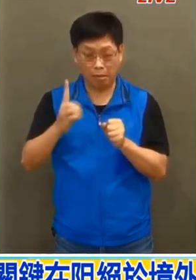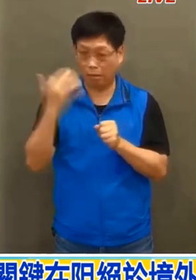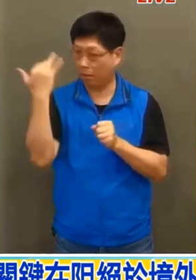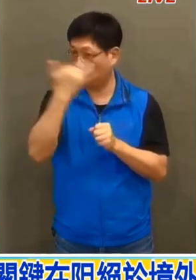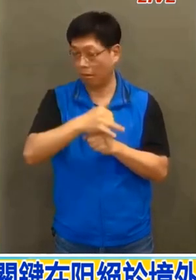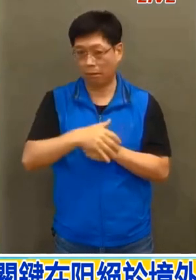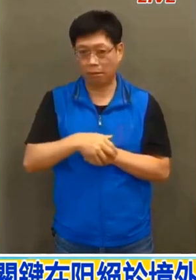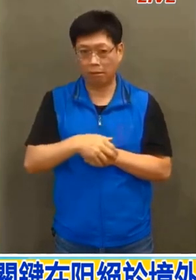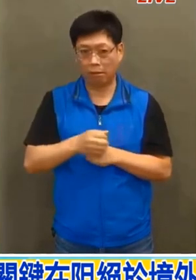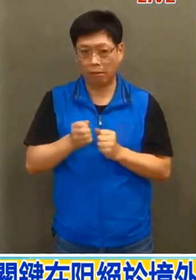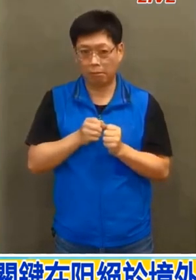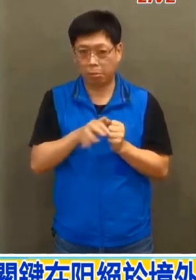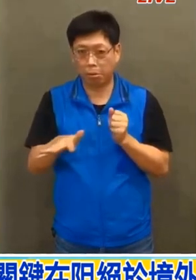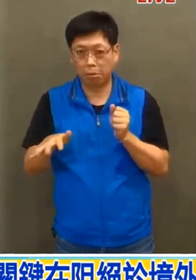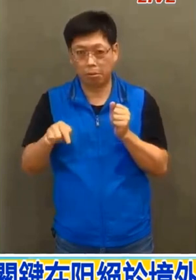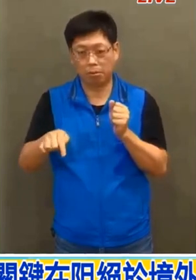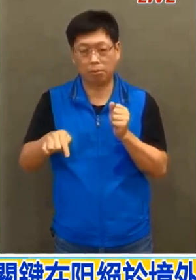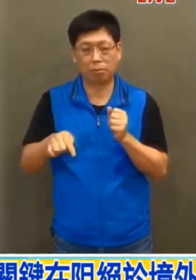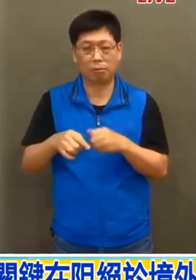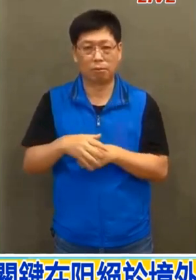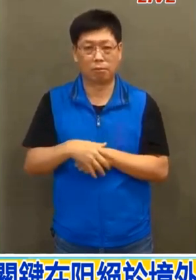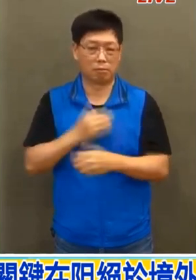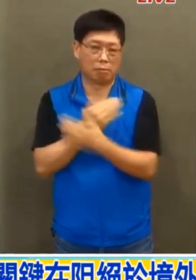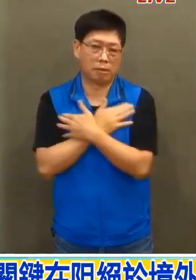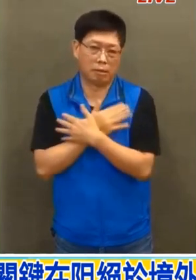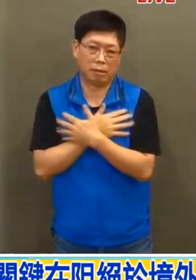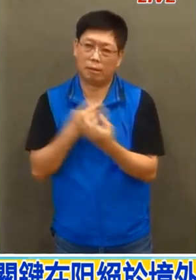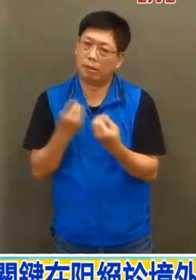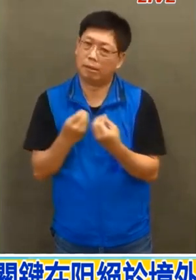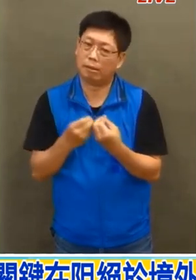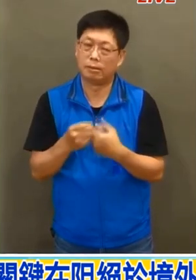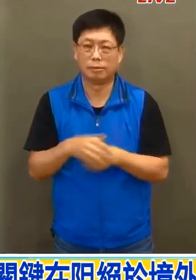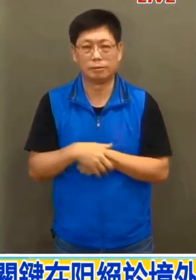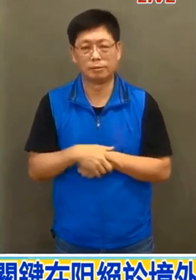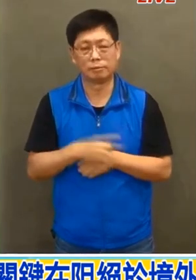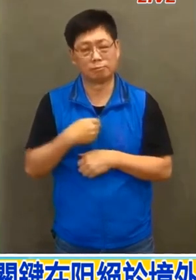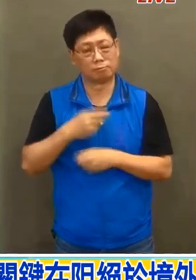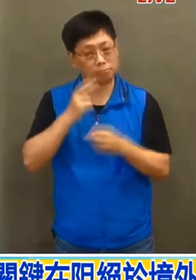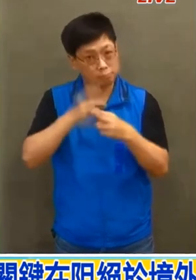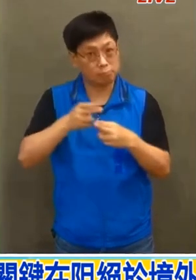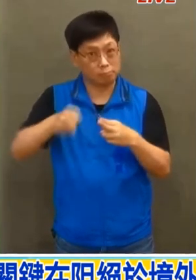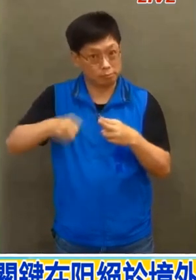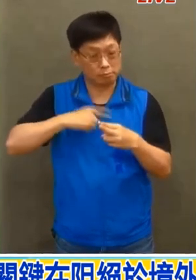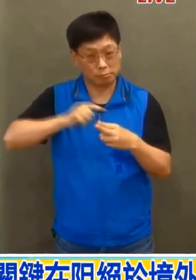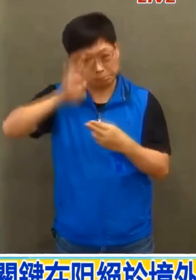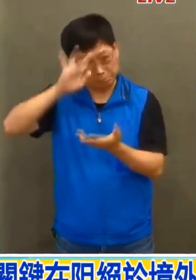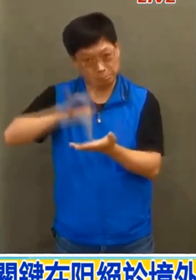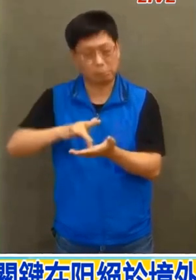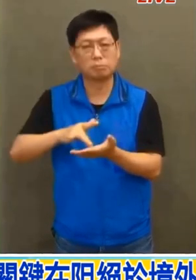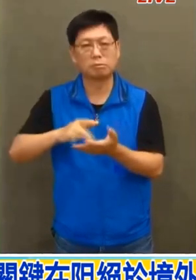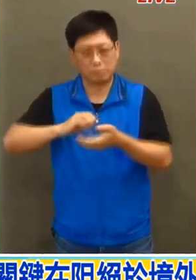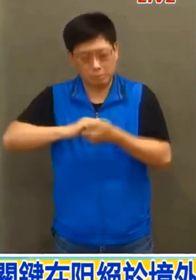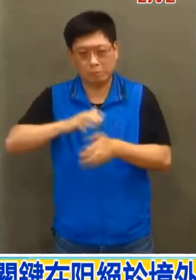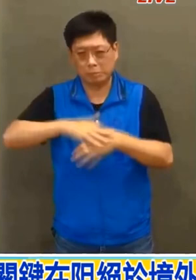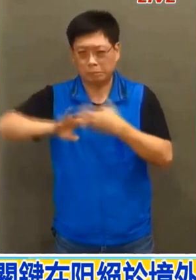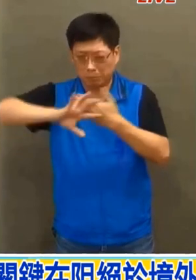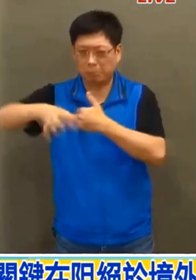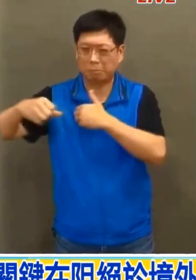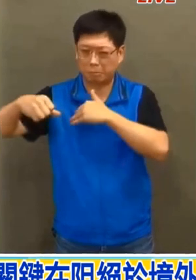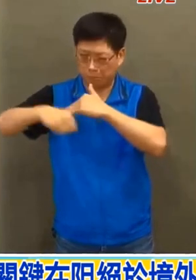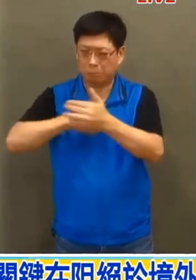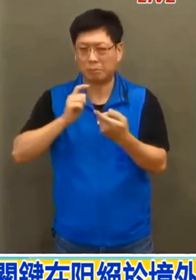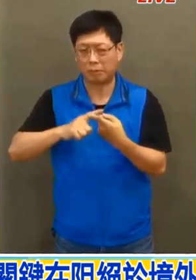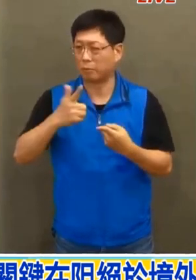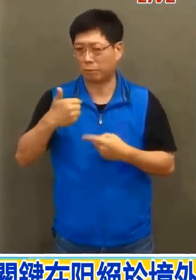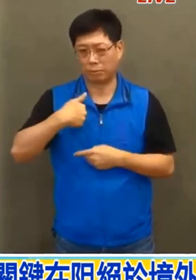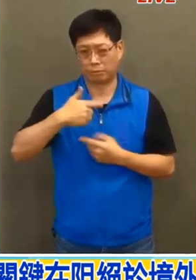然袭击了我们的幼儿园，我相信这个病毒一定从境外进来，绝对